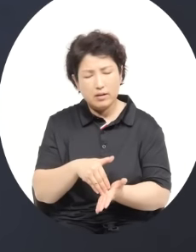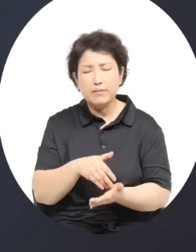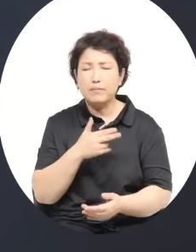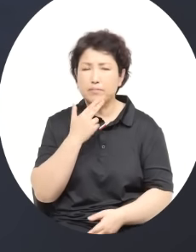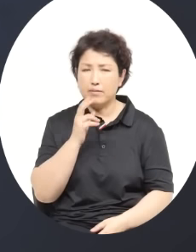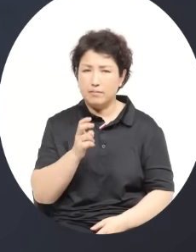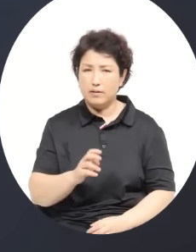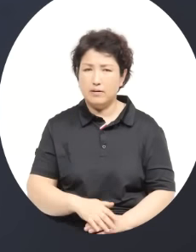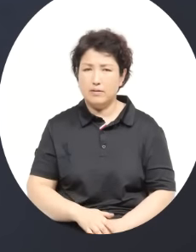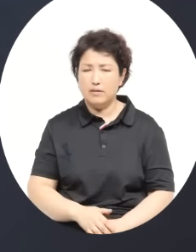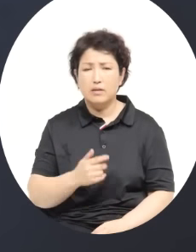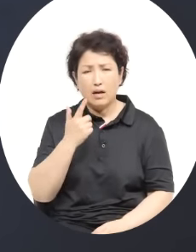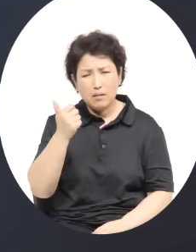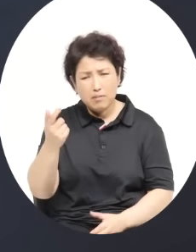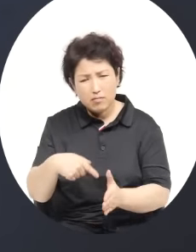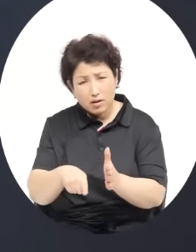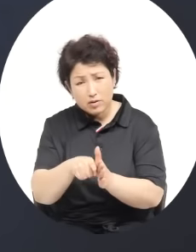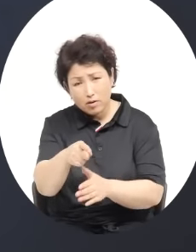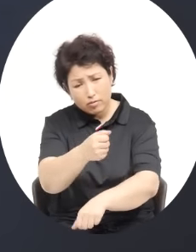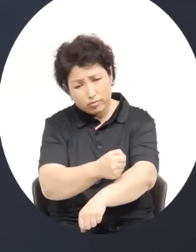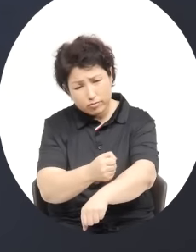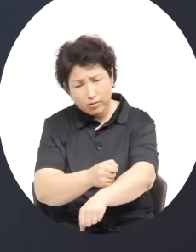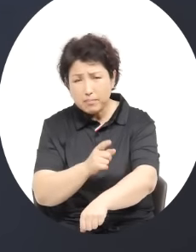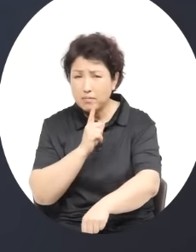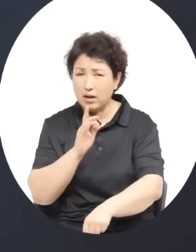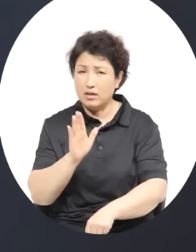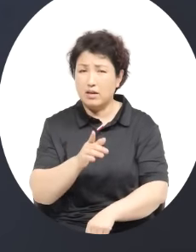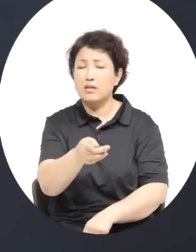아버지를 위해서 그렇게 하라는 게 아니라 나를 위해서.